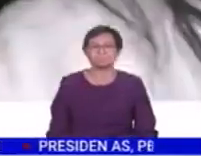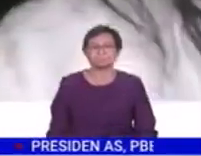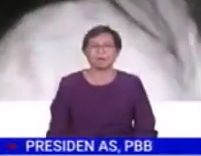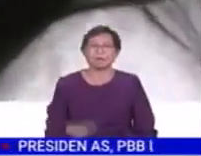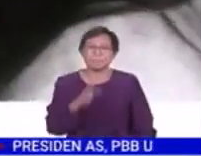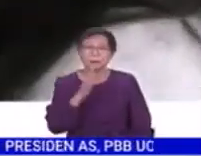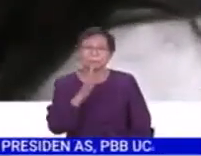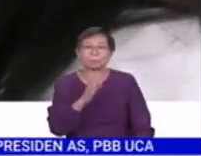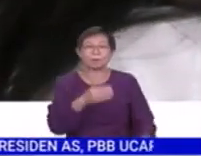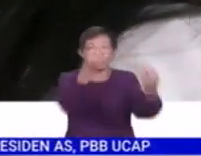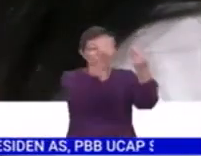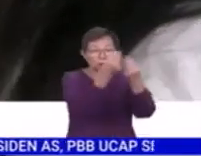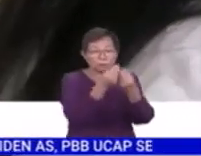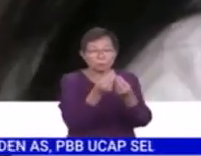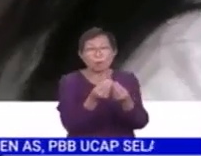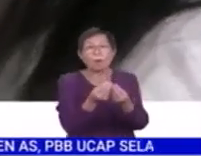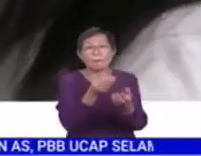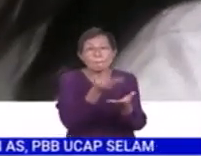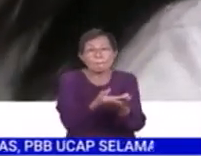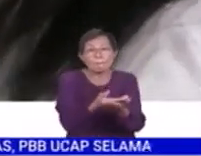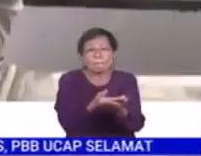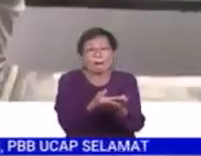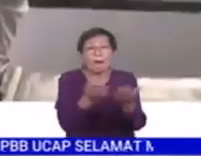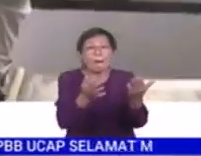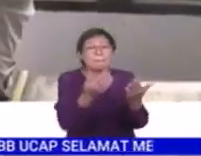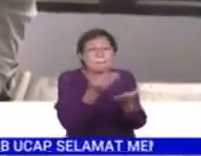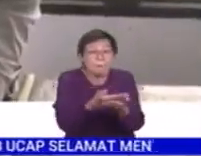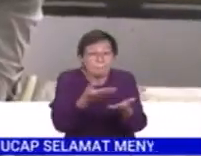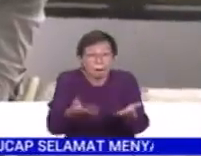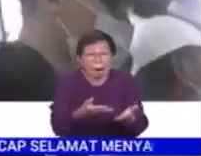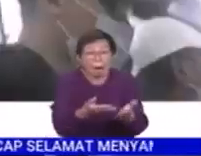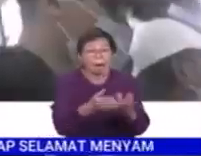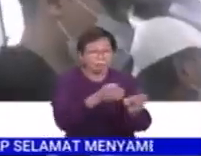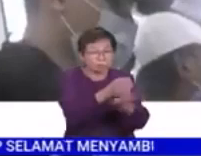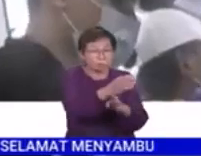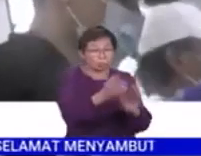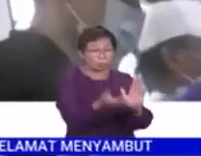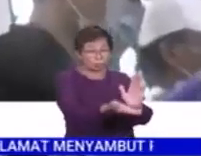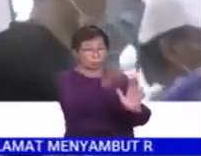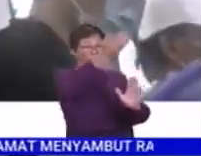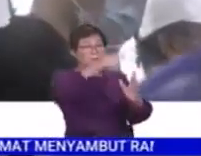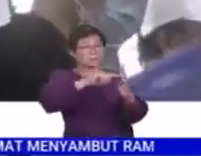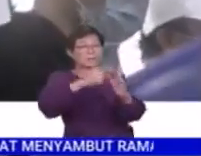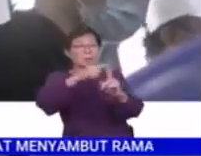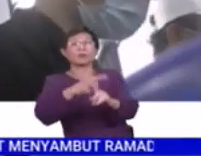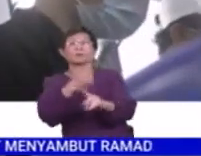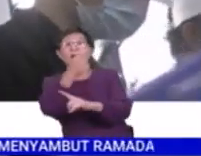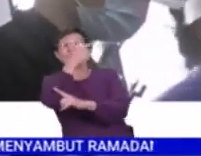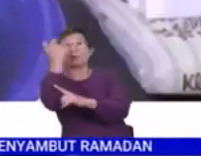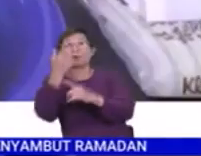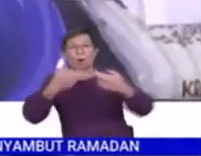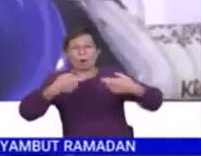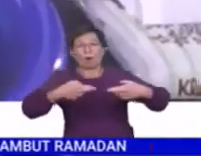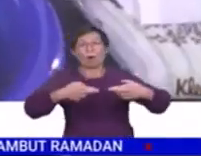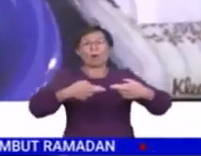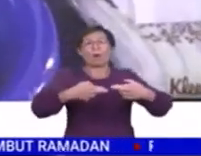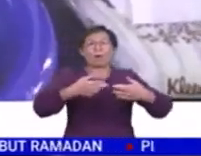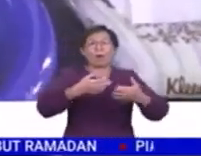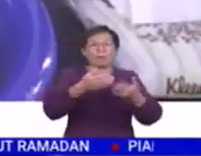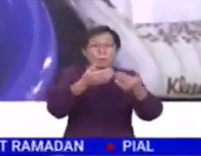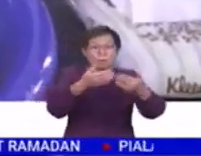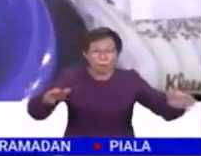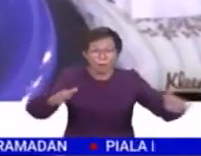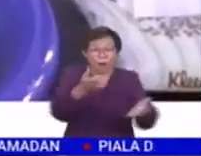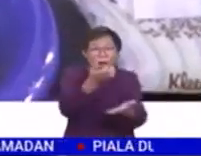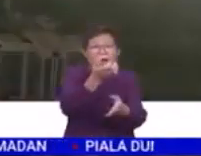Tambah beliau, statistik permintaan untuk sektor itu dilihat meningkat sejak Januari lalu susulan pembukaan sektor ekonomi